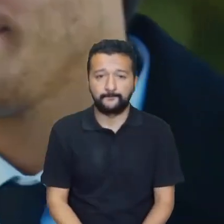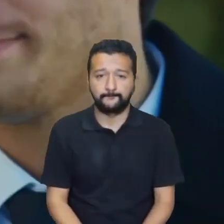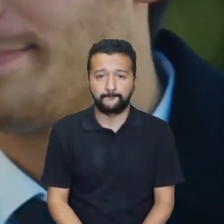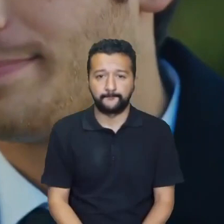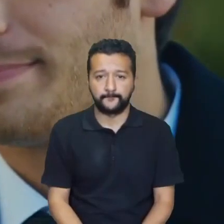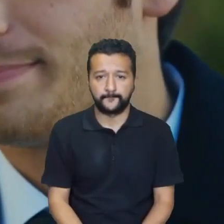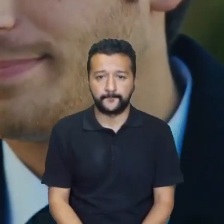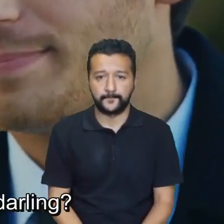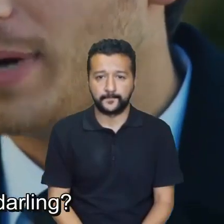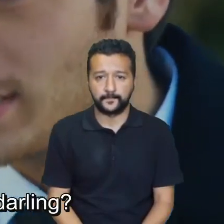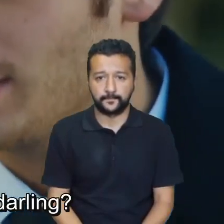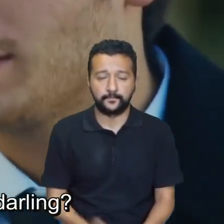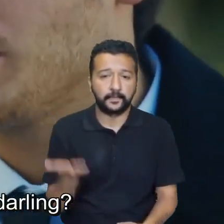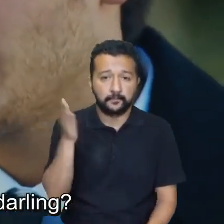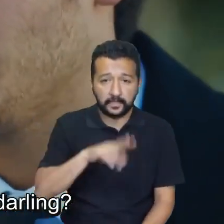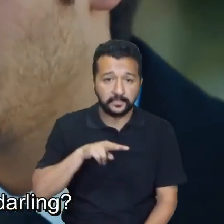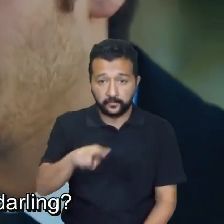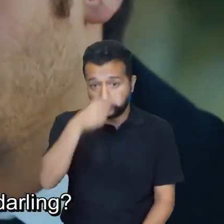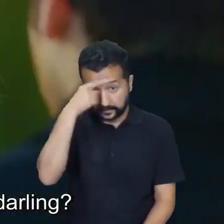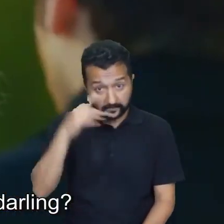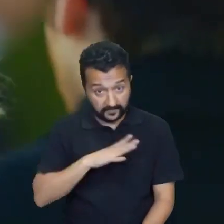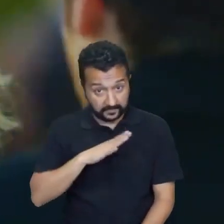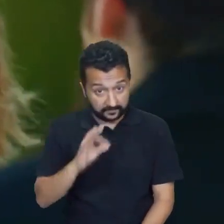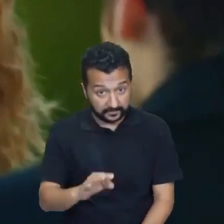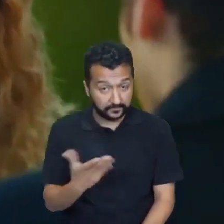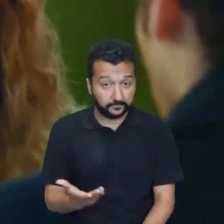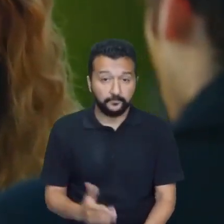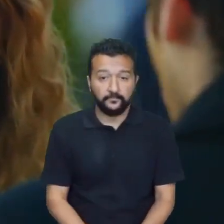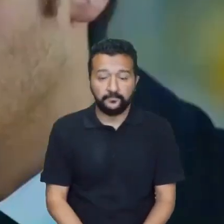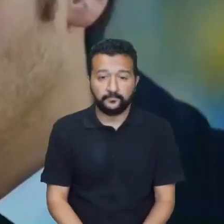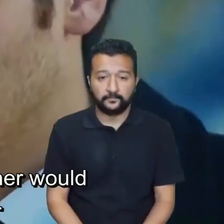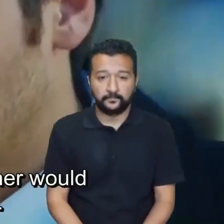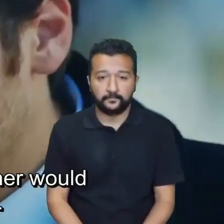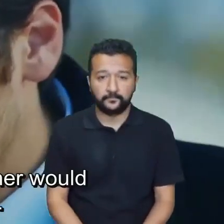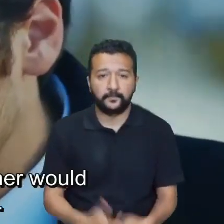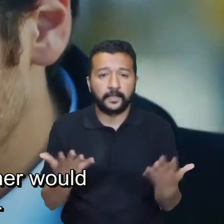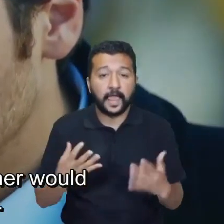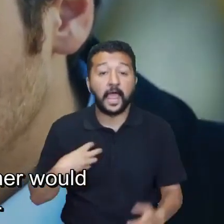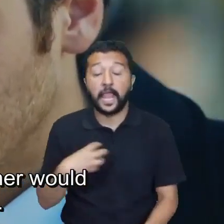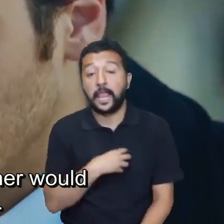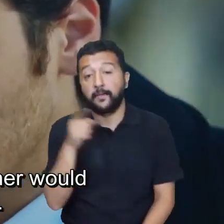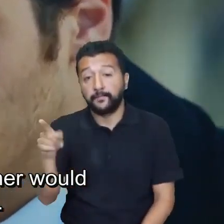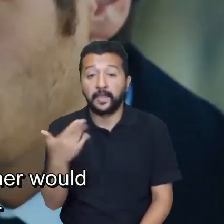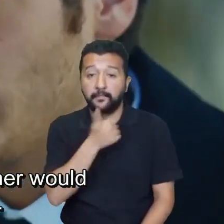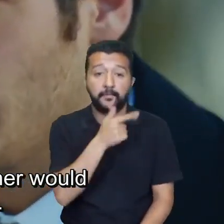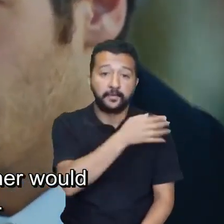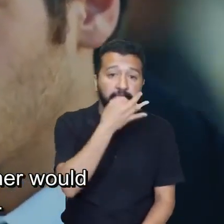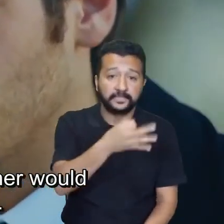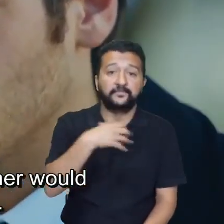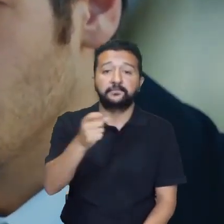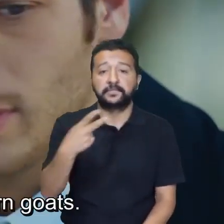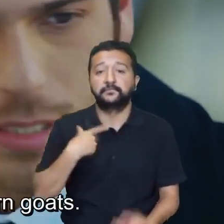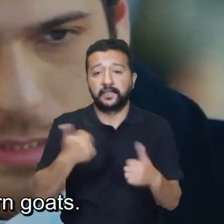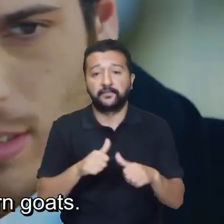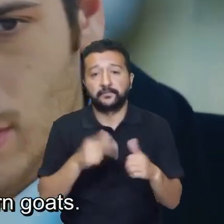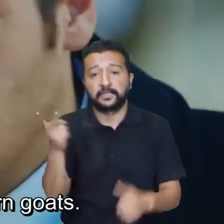Tarık gözlerine baktı. Başka şansımız var mı sevgilim? Itır yüzünü düşürdü. Ne annem ne de babam müsaade eder